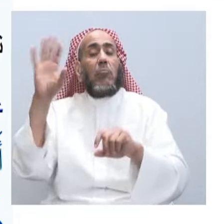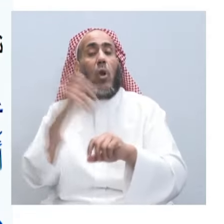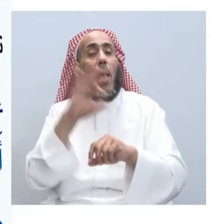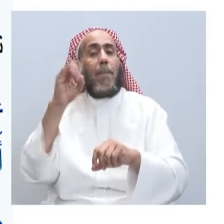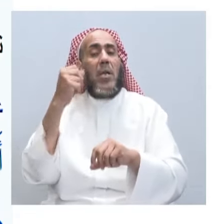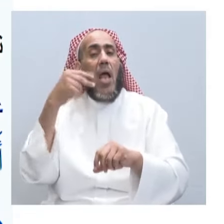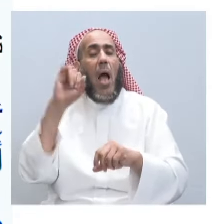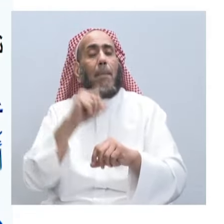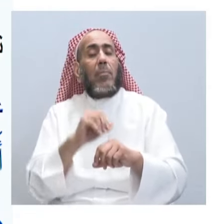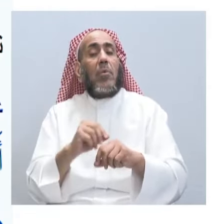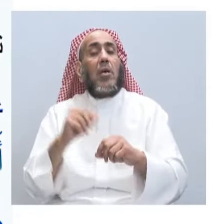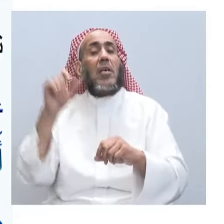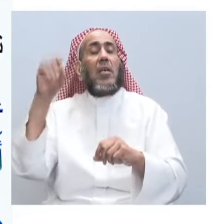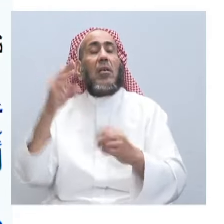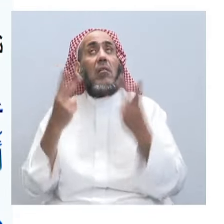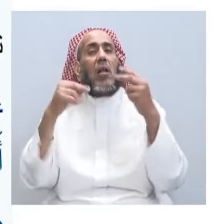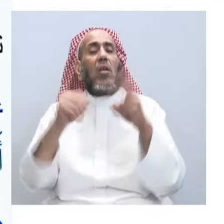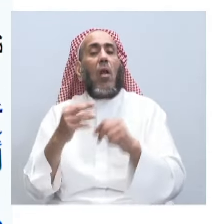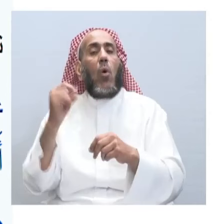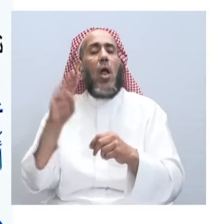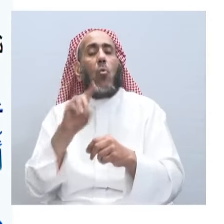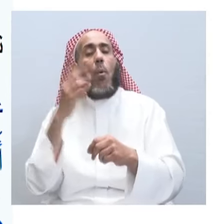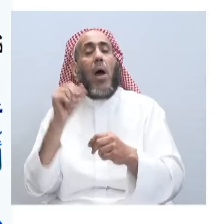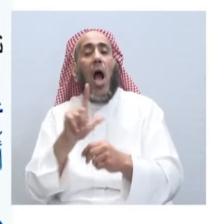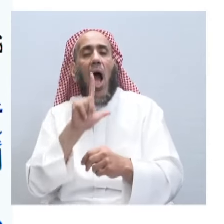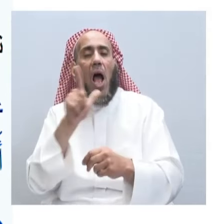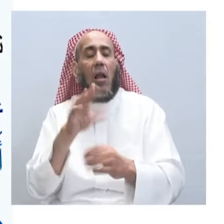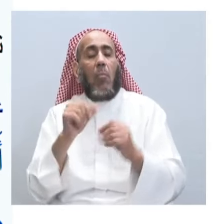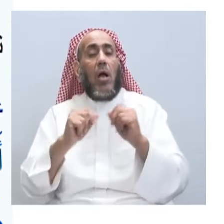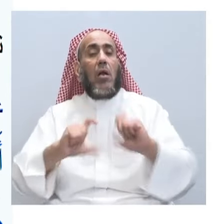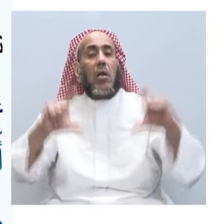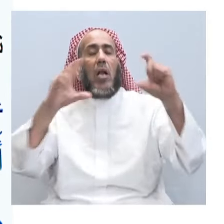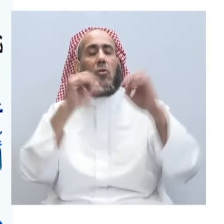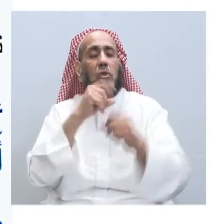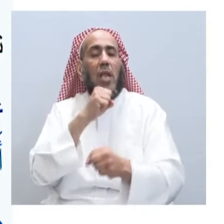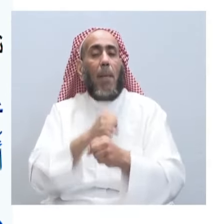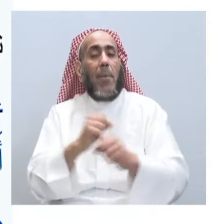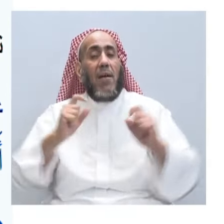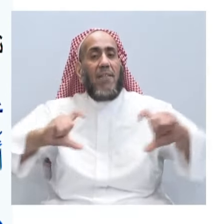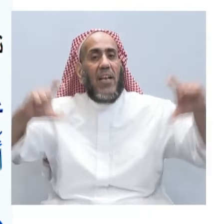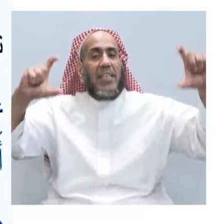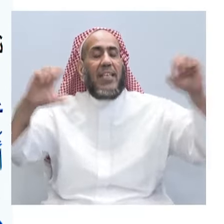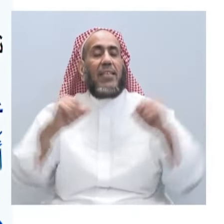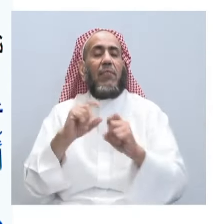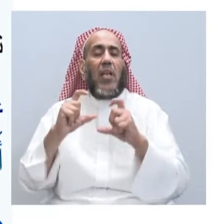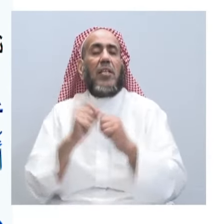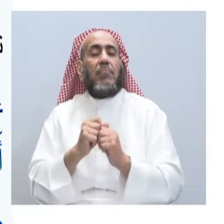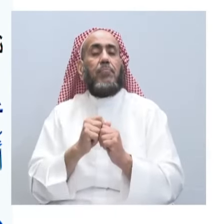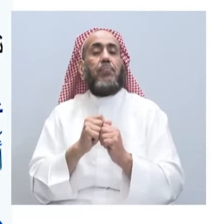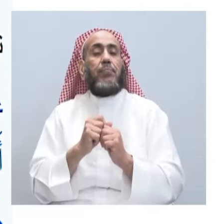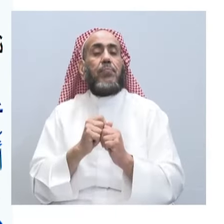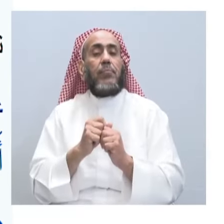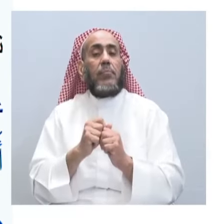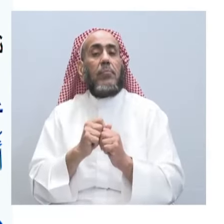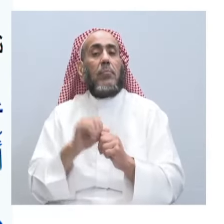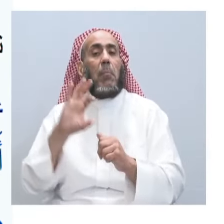عمر رضي الله عنهما قال قال رسول الله صلى الله عليه وسلم